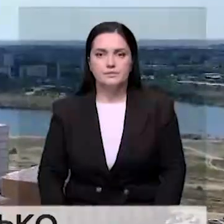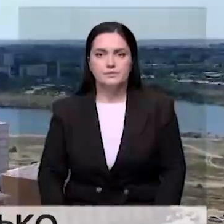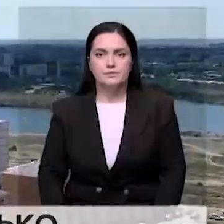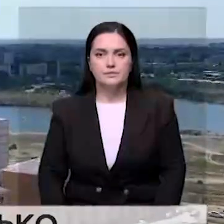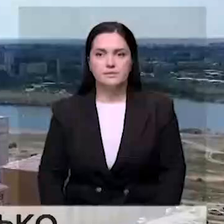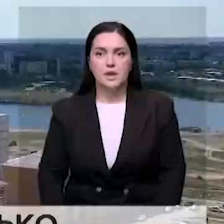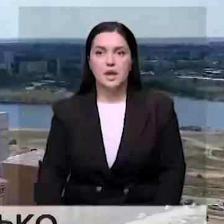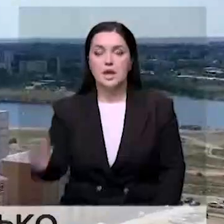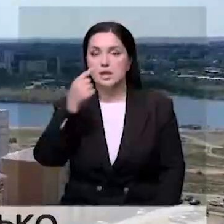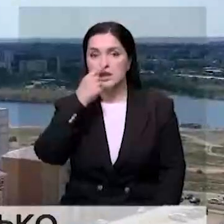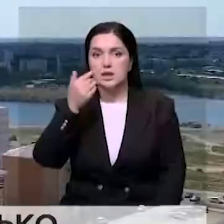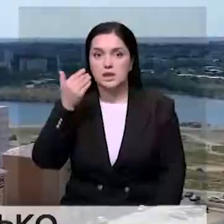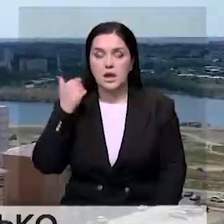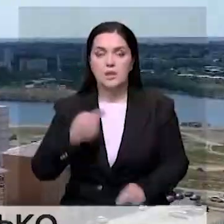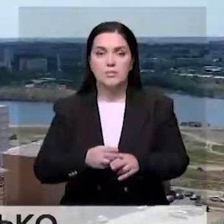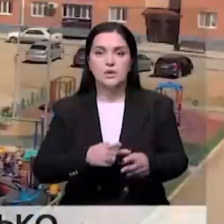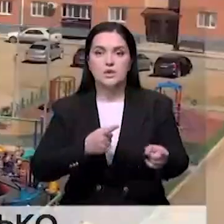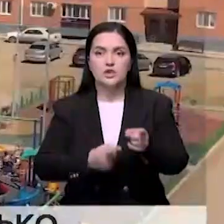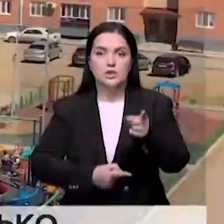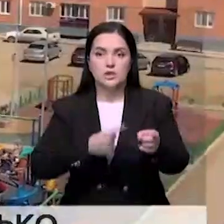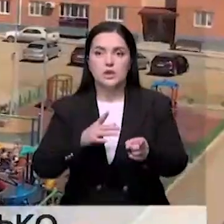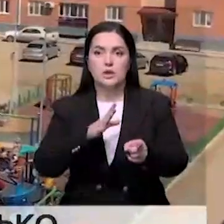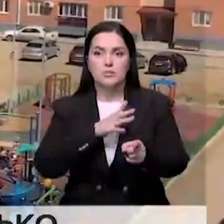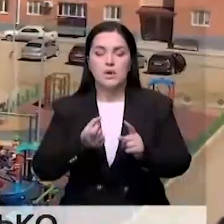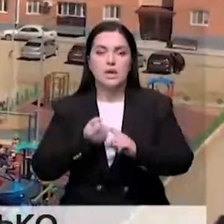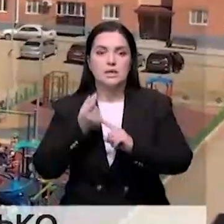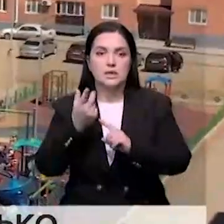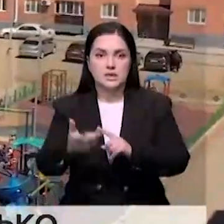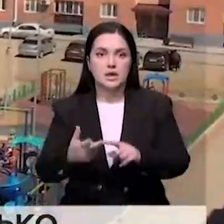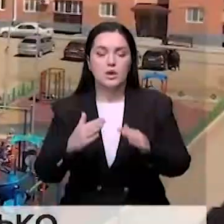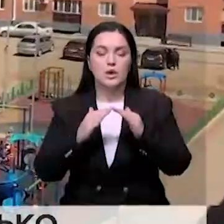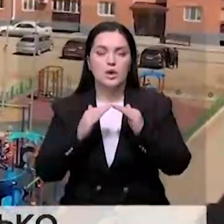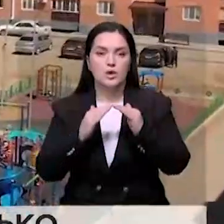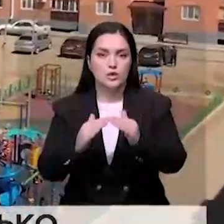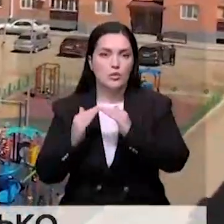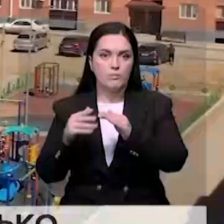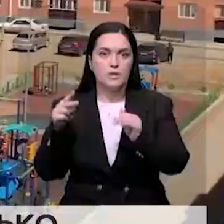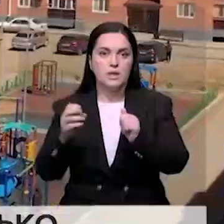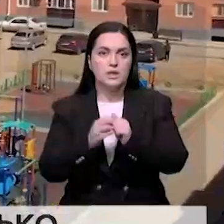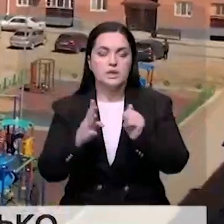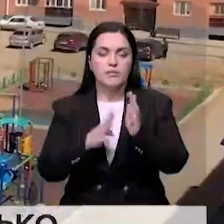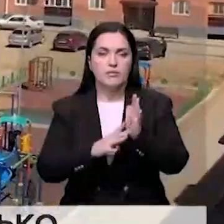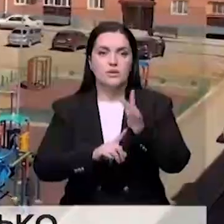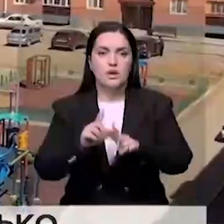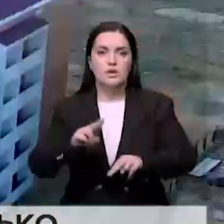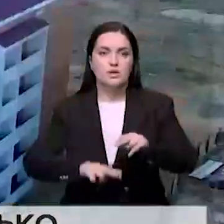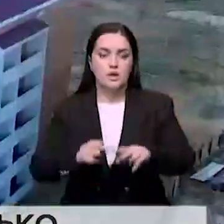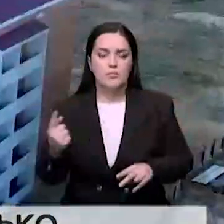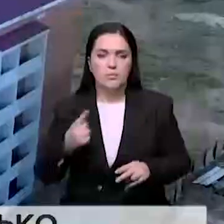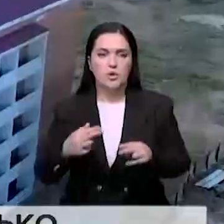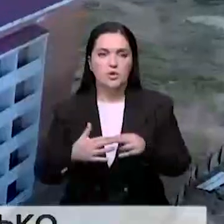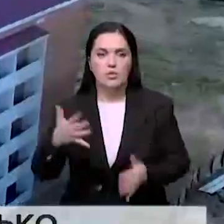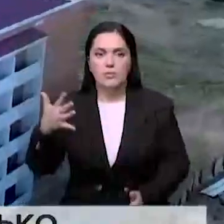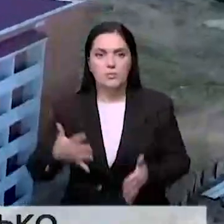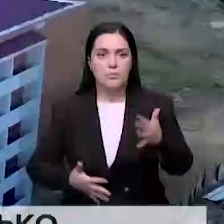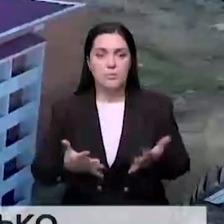Еще совсем недавно в этой части ЖСК «Сгана» располагалось всего несколько зданий. В 2019 году здесь приступили к строительству первых многоэтажных домов.